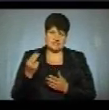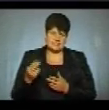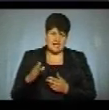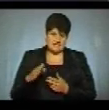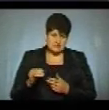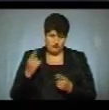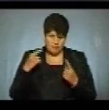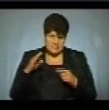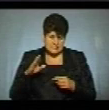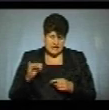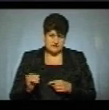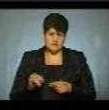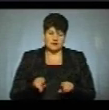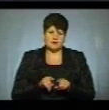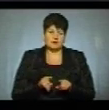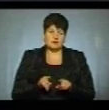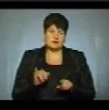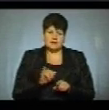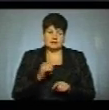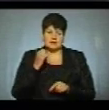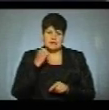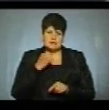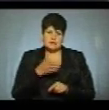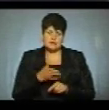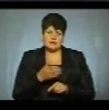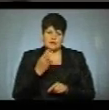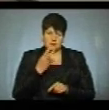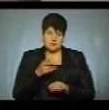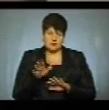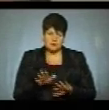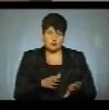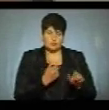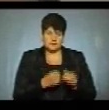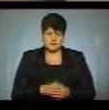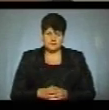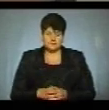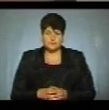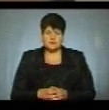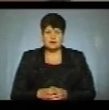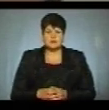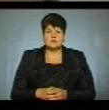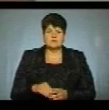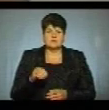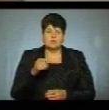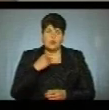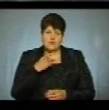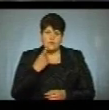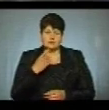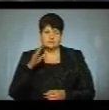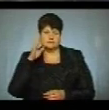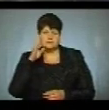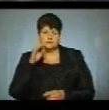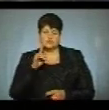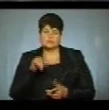як мистецтво таке старе, якби трошки відходить назад. Можна, в принципі, за словами Ярослава Леонця, він представляє